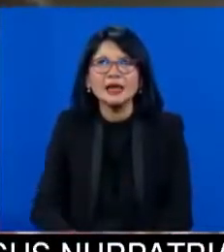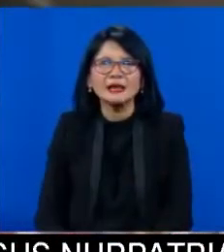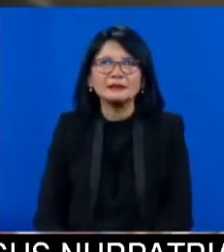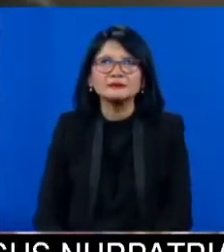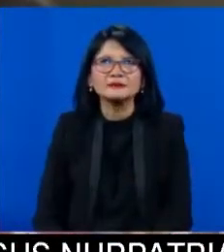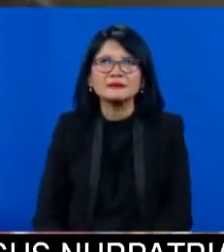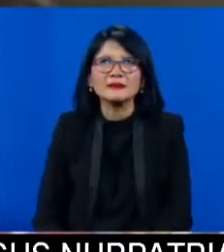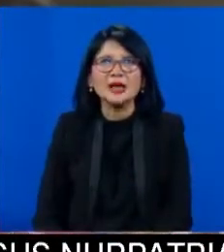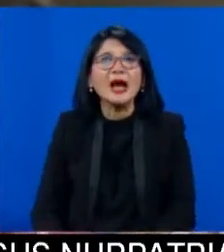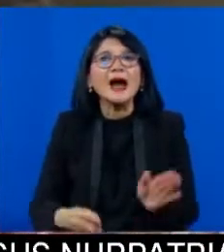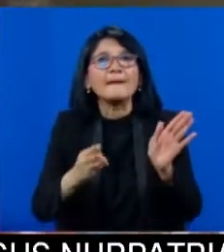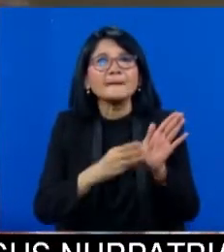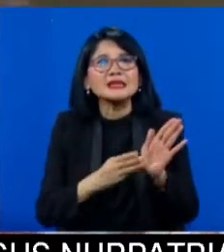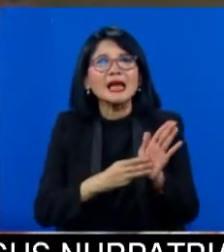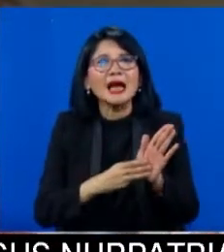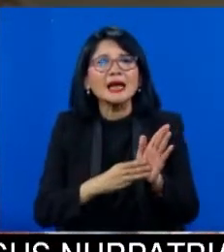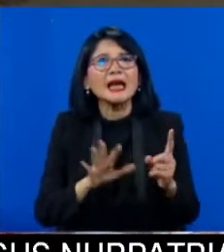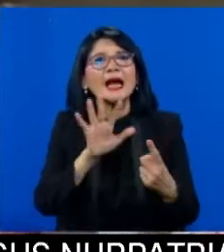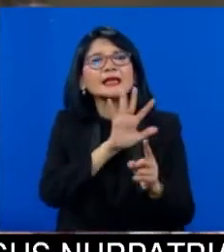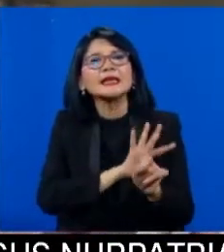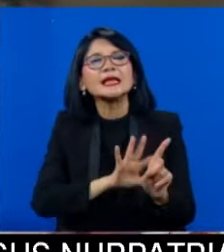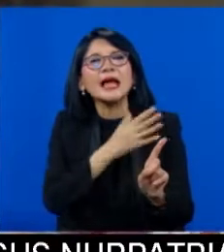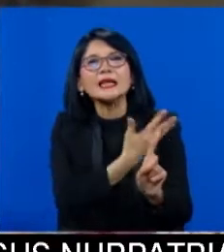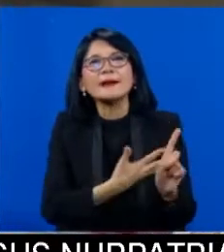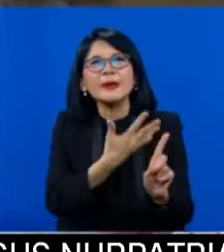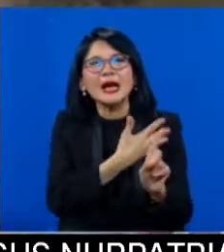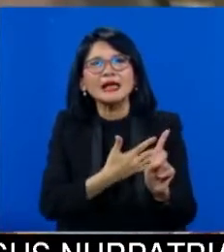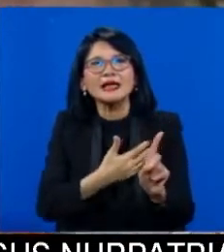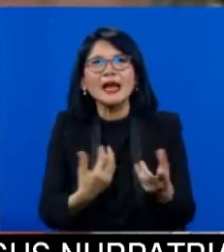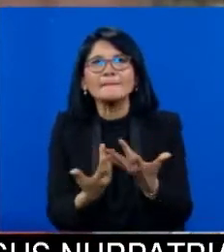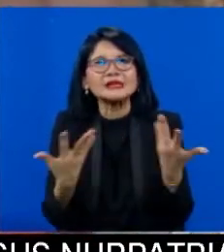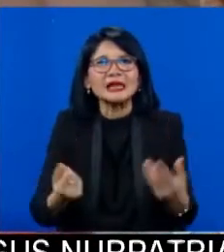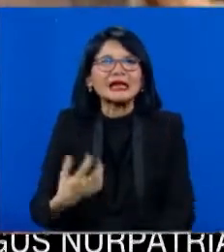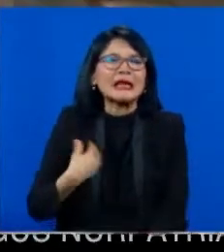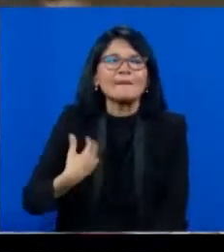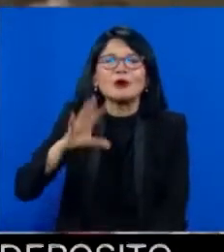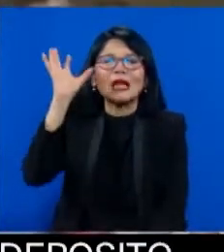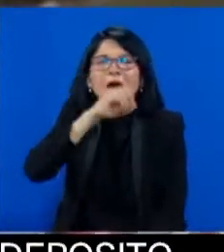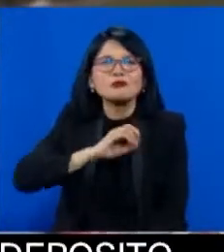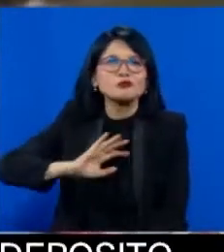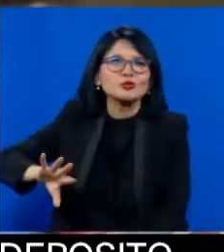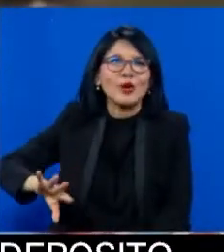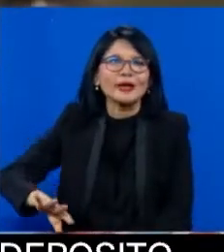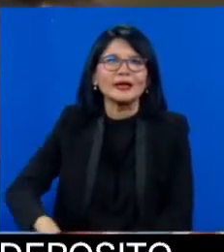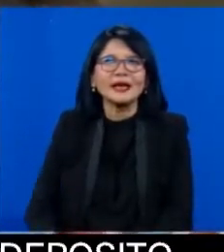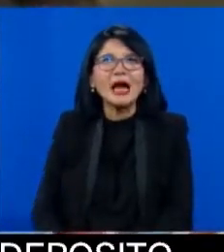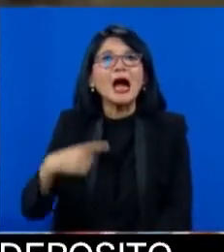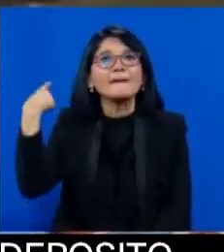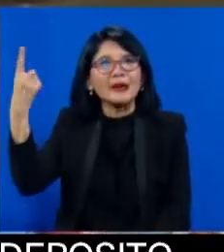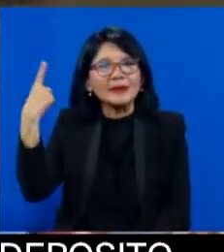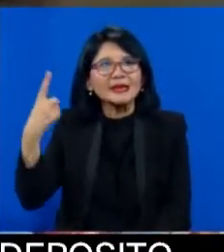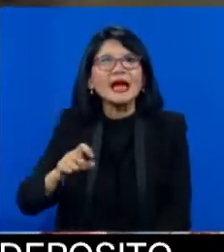Persoalan apa di belakang ini yang memang masyarakat itu tentunya tidak mau tahu. Nah, oleh karena itu di sini memang pemerintah